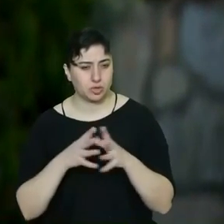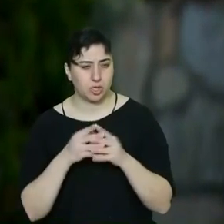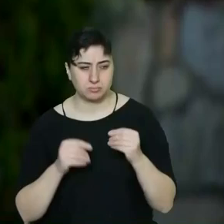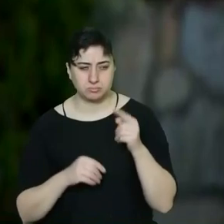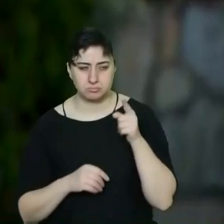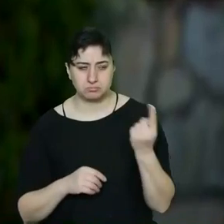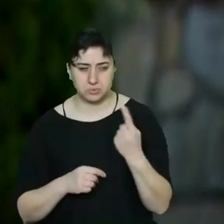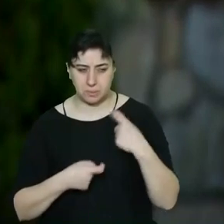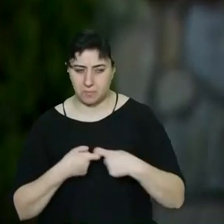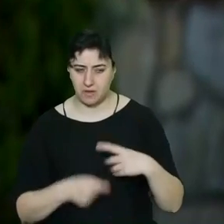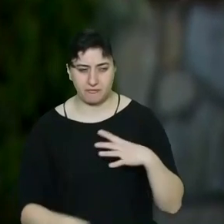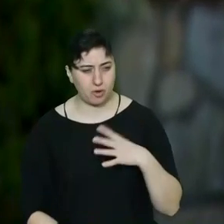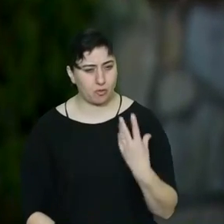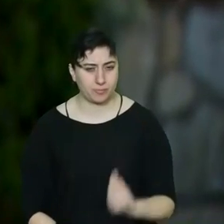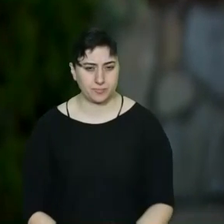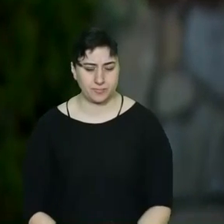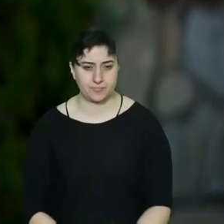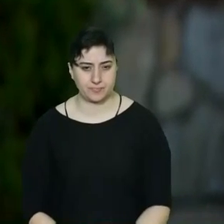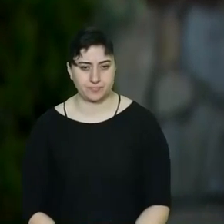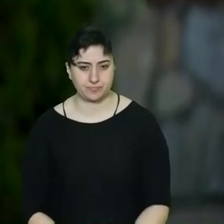kaybolmasında bir barınağı olmasın mı?